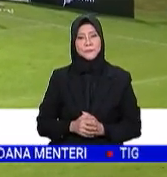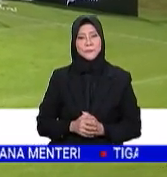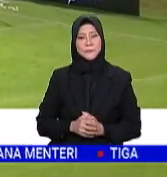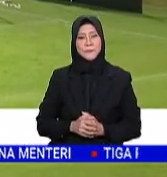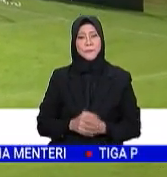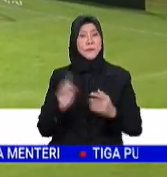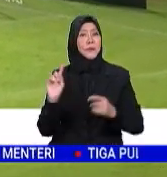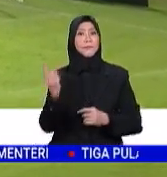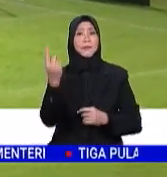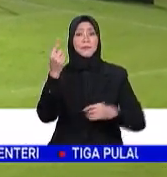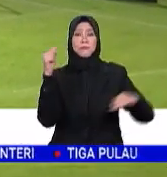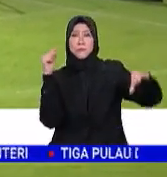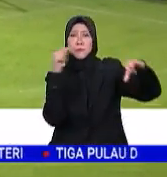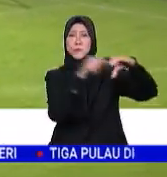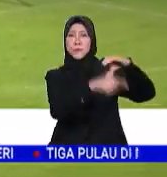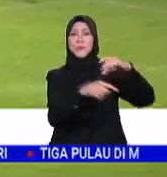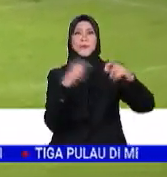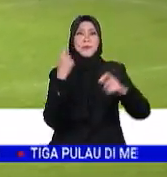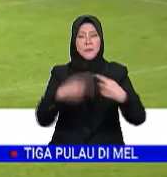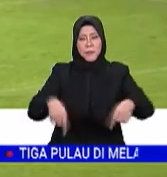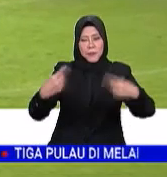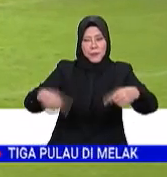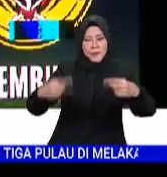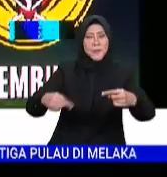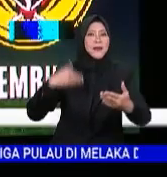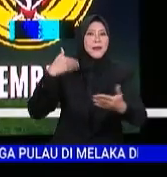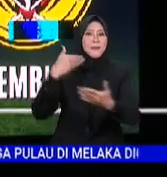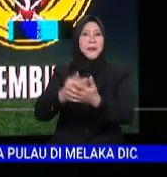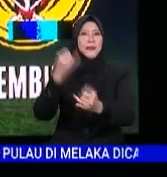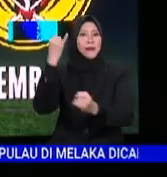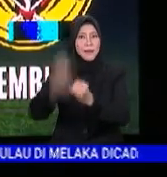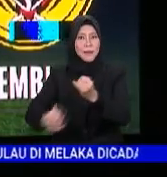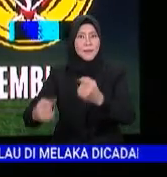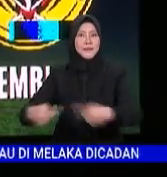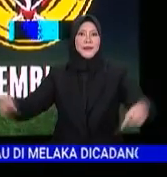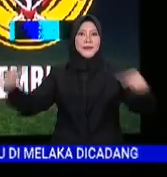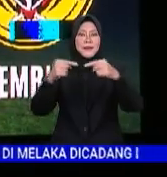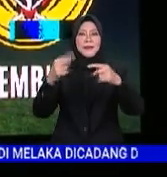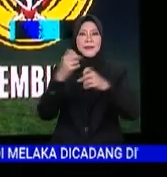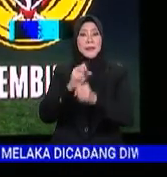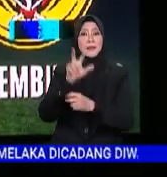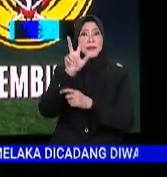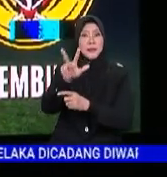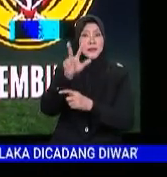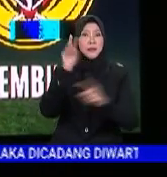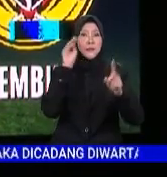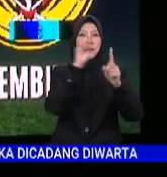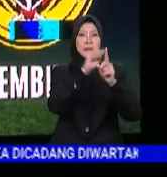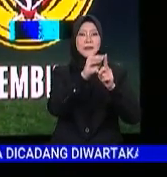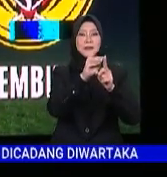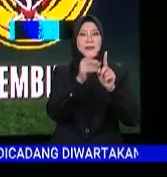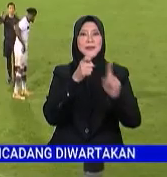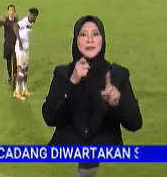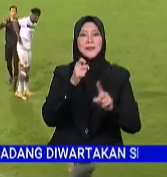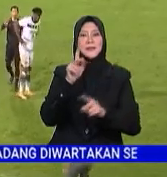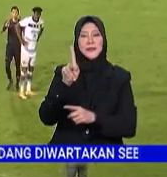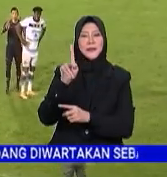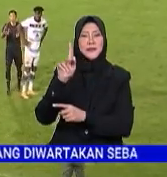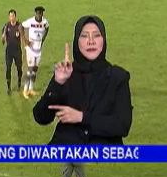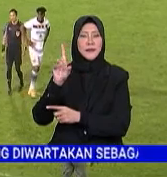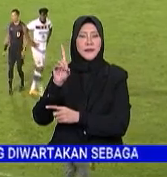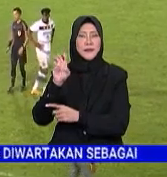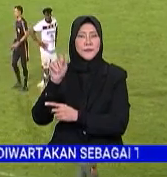jaringan tunggal itu kekal sehingga tamat permainan sekaligus memberikan tiga mata penting buat pasukan kendalian gede dan